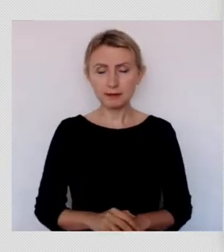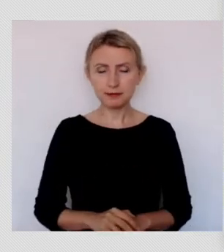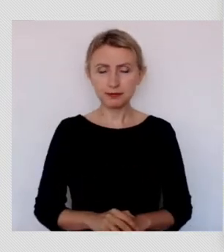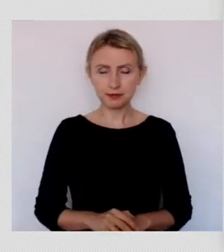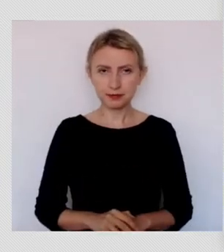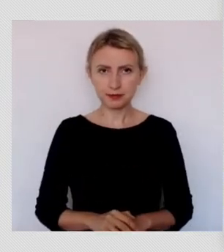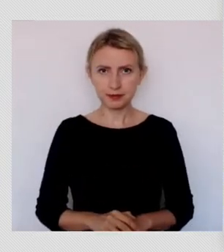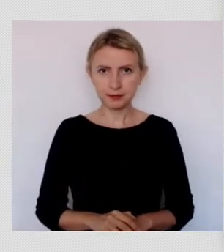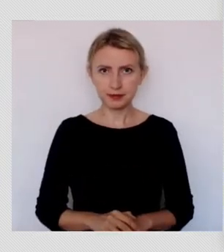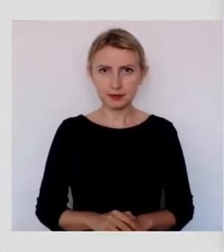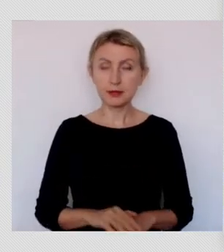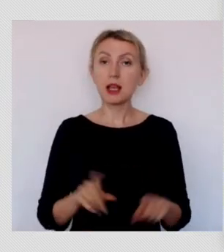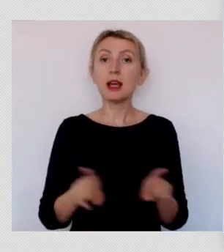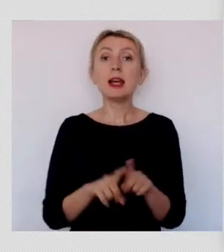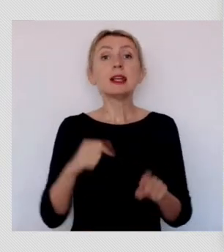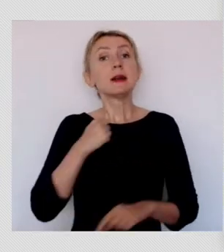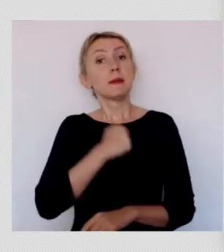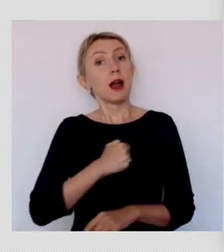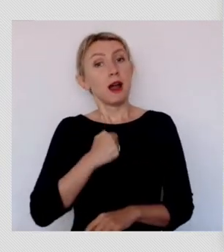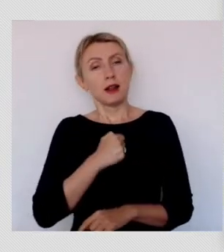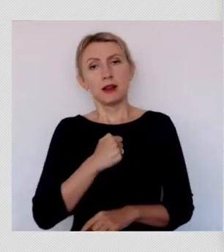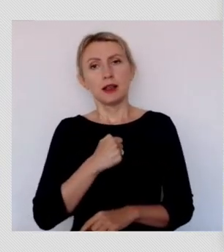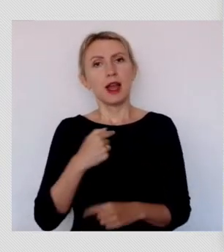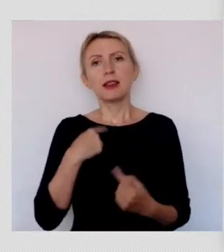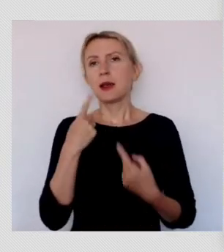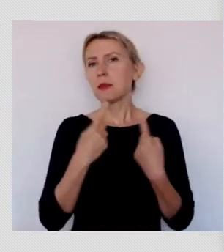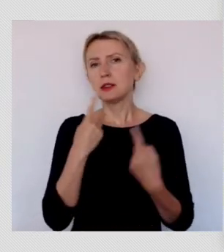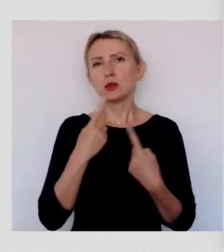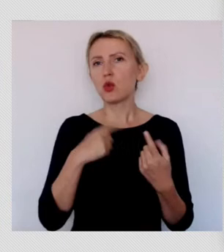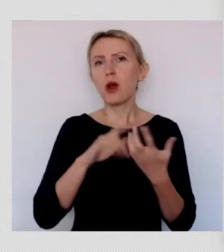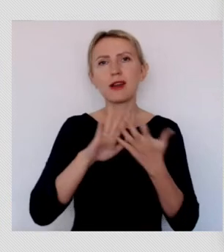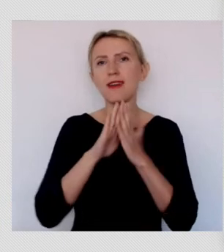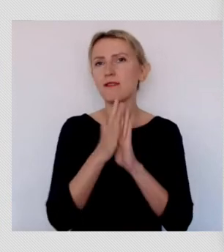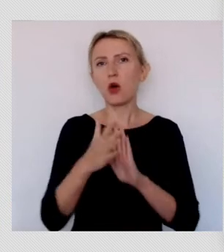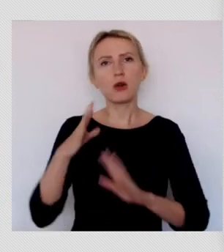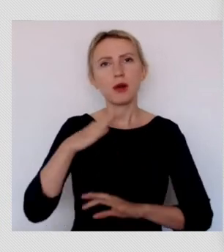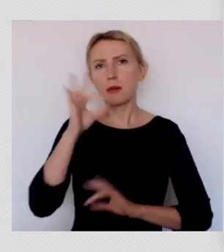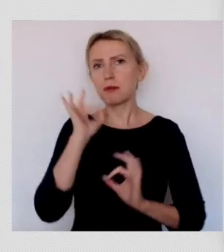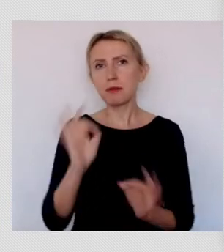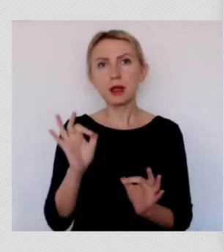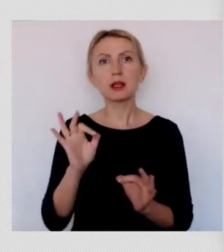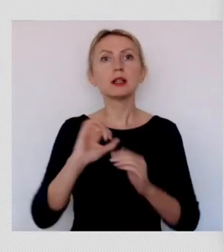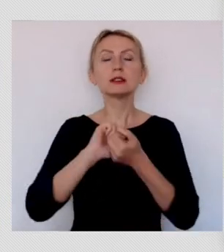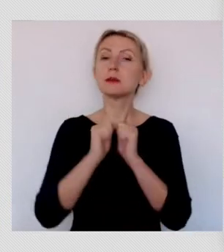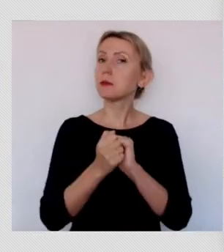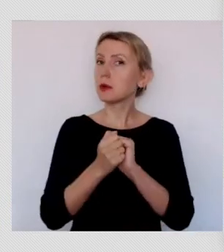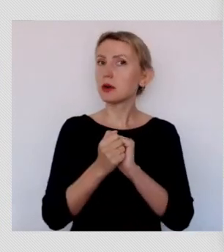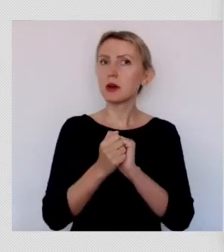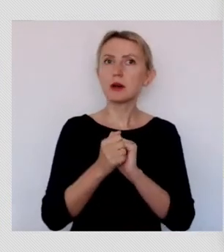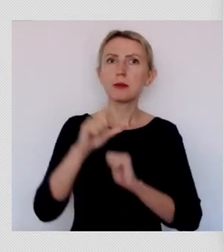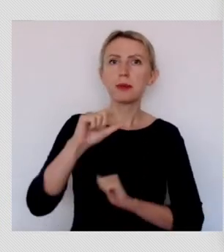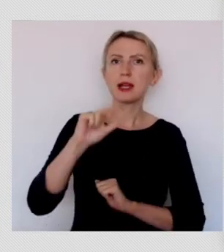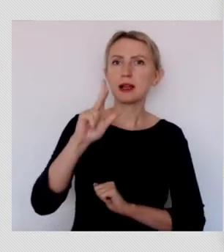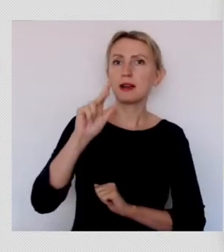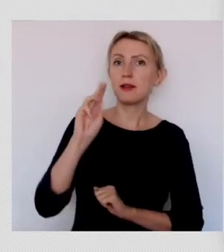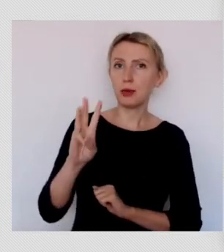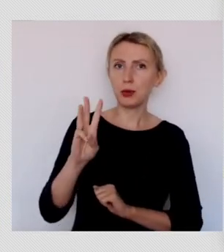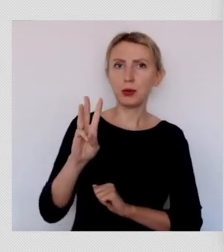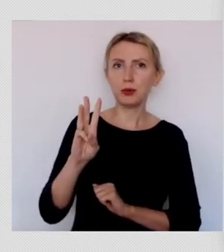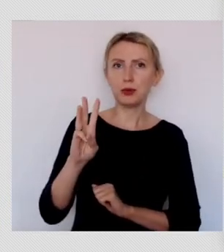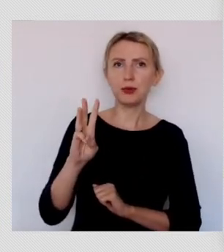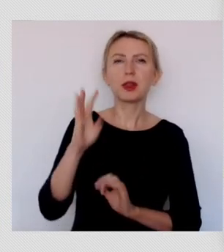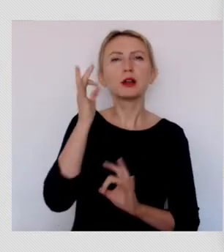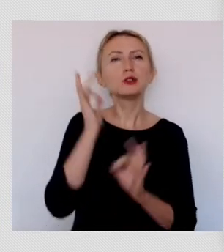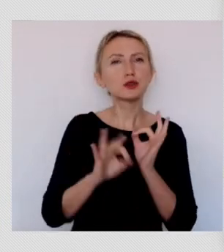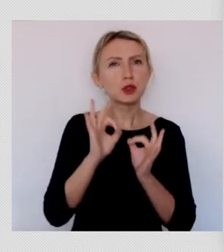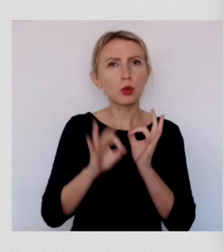Mam też obawy dotyczące, nie uważam, żeby to była reforma, która poszła w dobrym kierunku, do zmian w PKW. Szczegółowo je